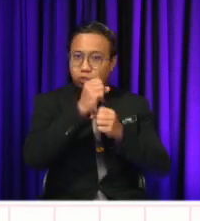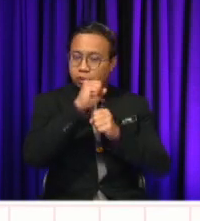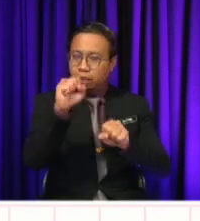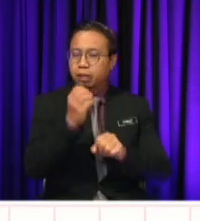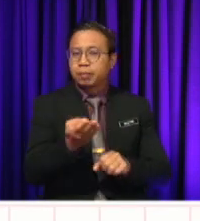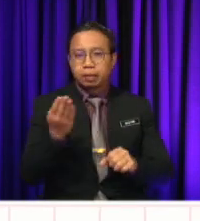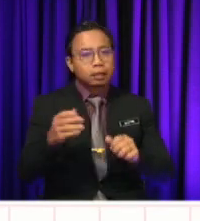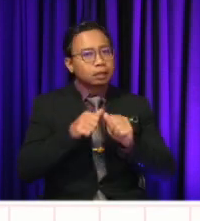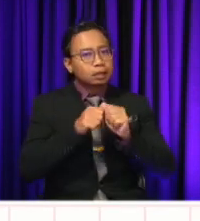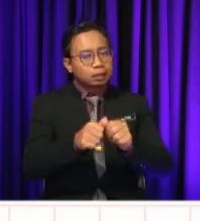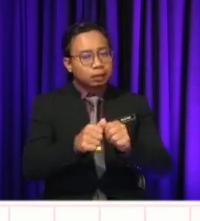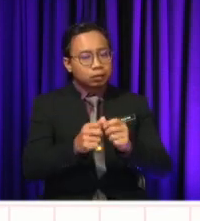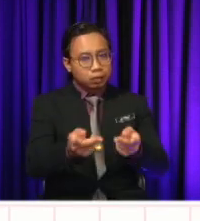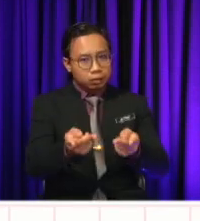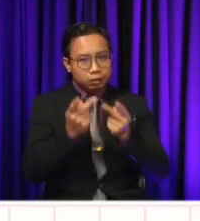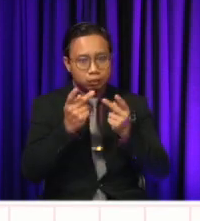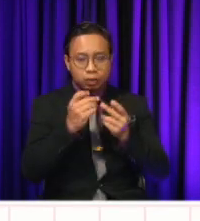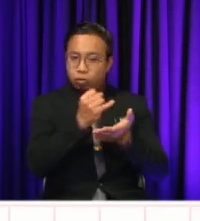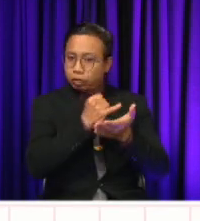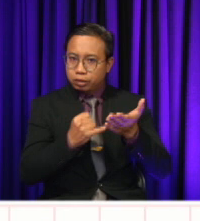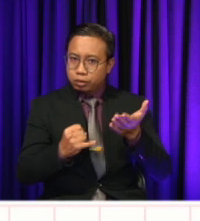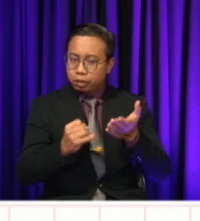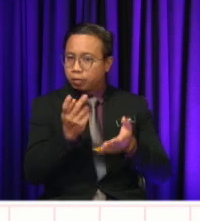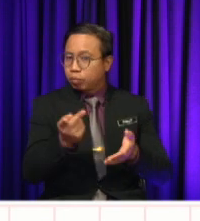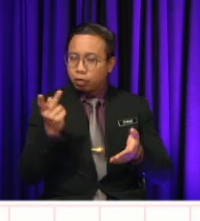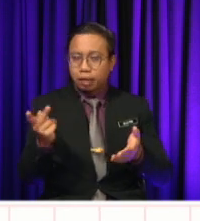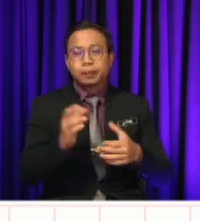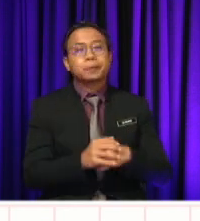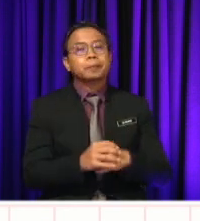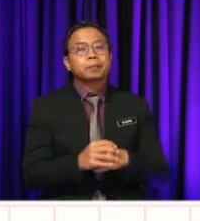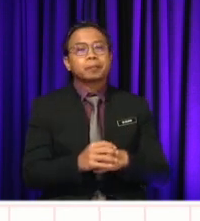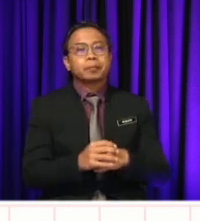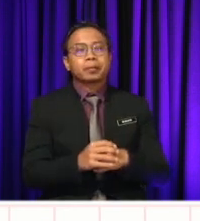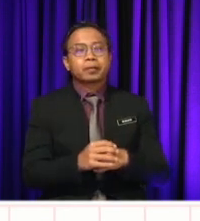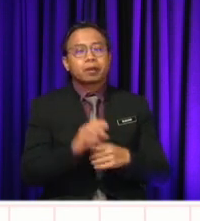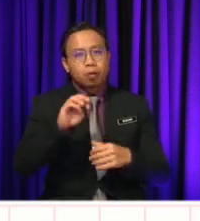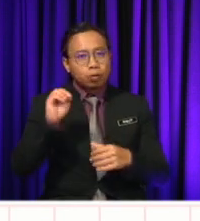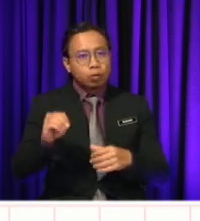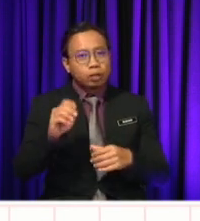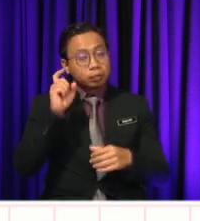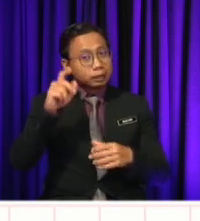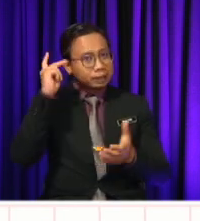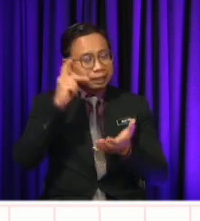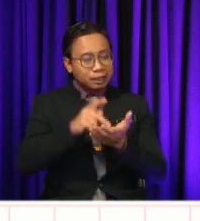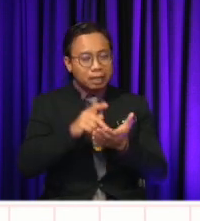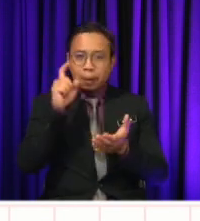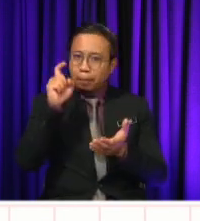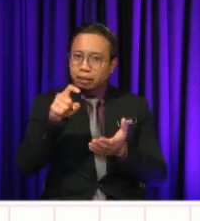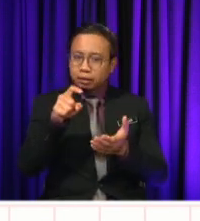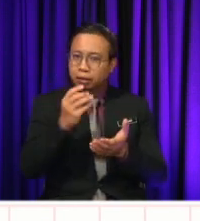mengikut keperluan lukisan produk daripada lukisan produk Oke murid-murid karena kenal pasti